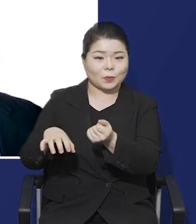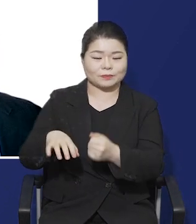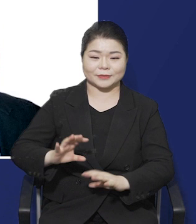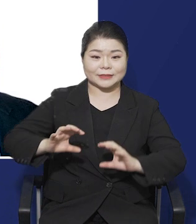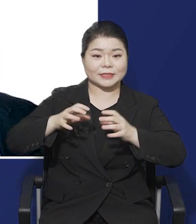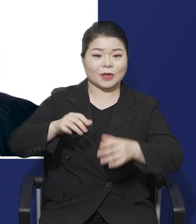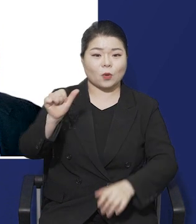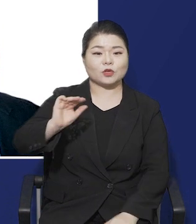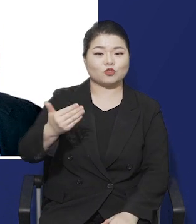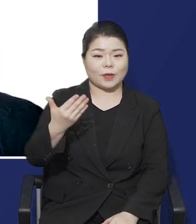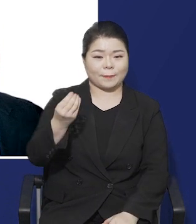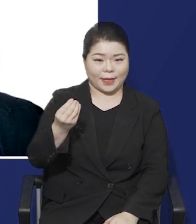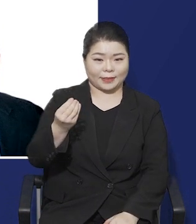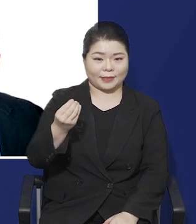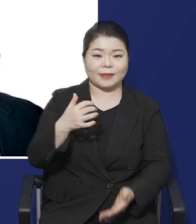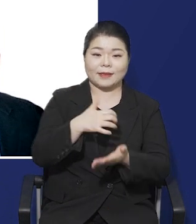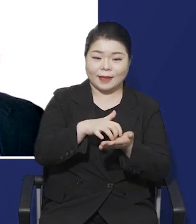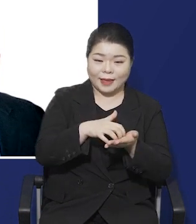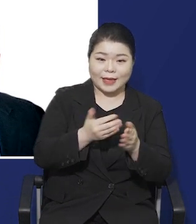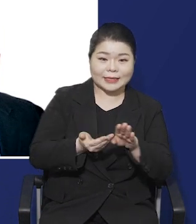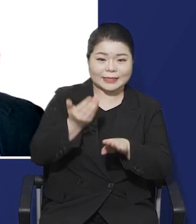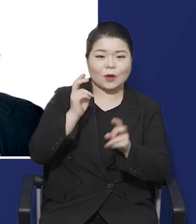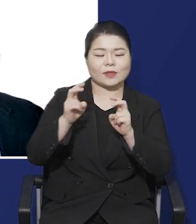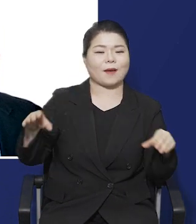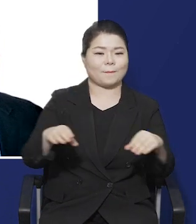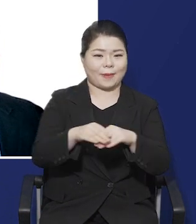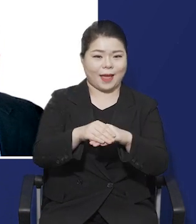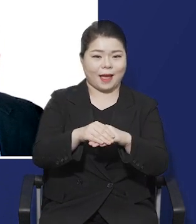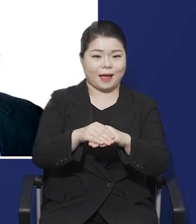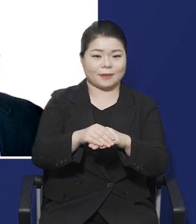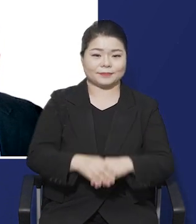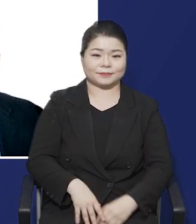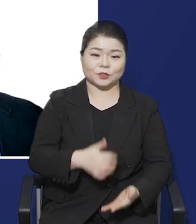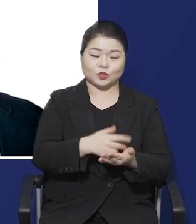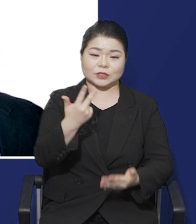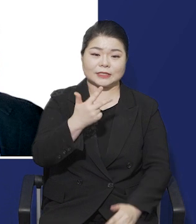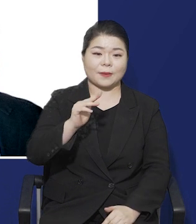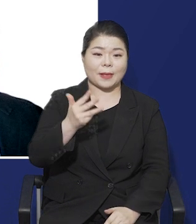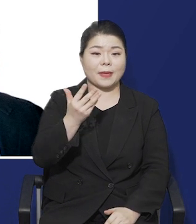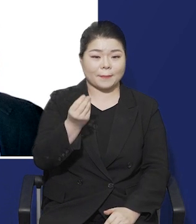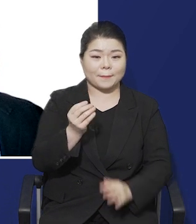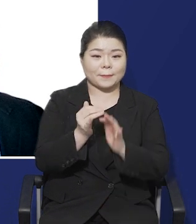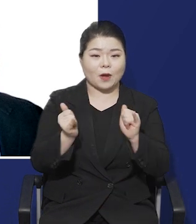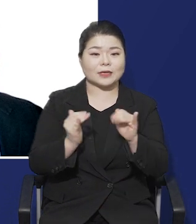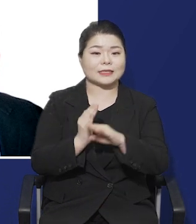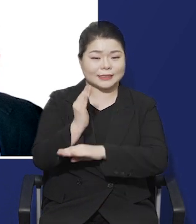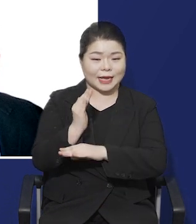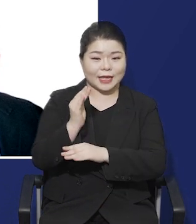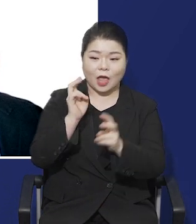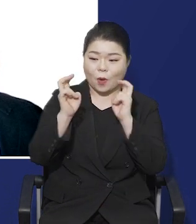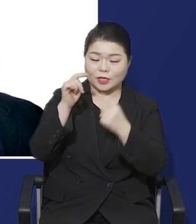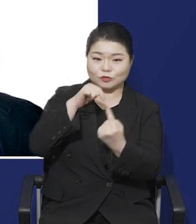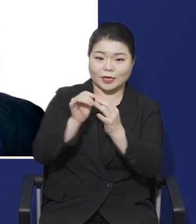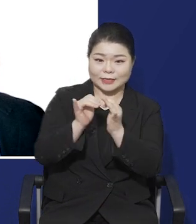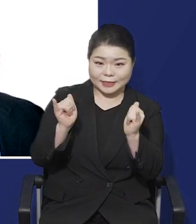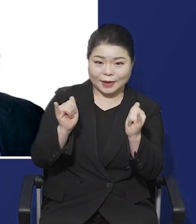세계 5,900만 개 이상의 기업과 협력을 하고 있으며 7,800만 명 이상의 경영진과 연결을 통해서